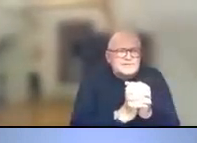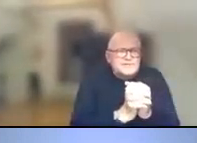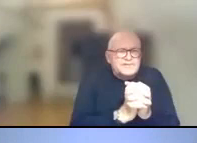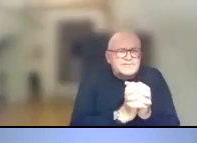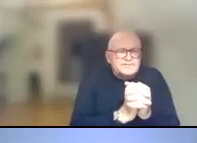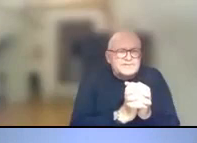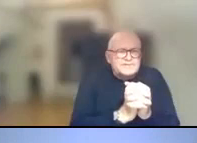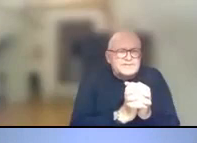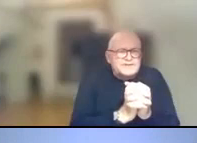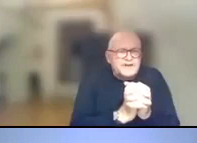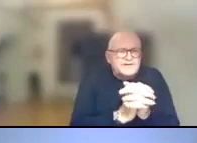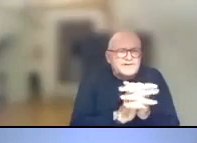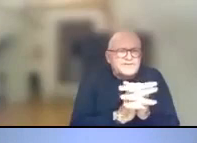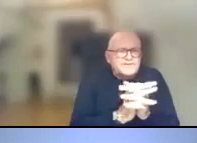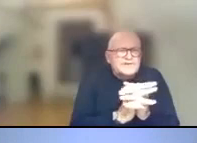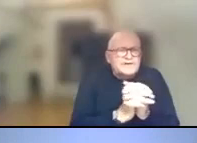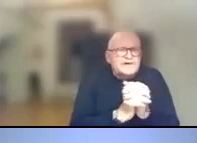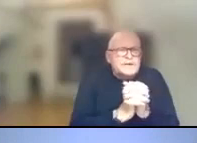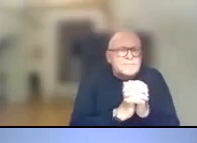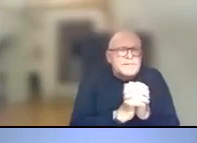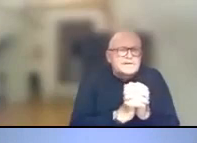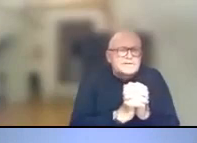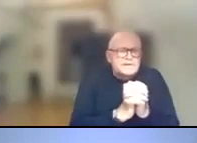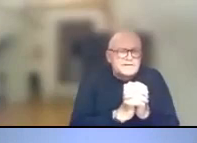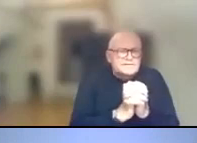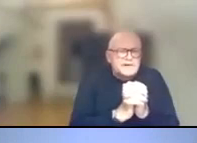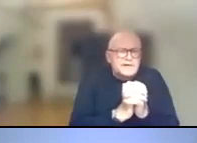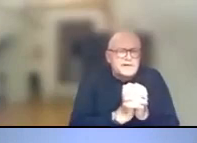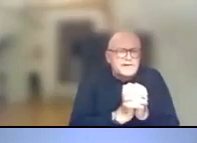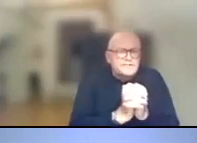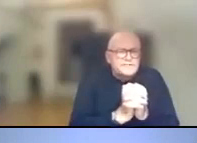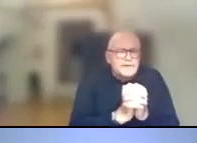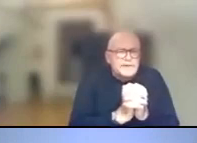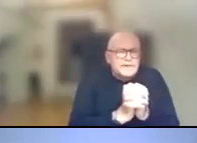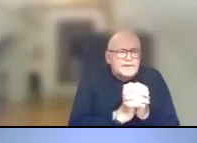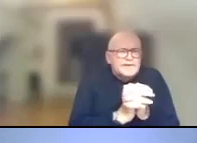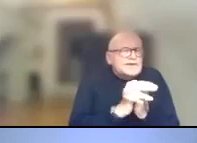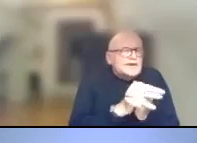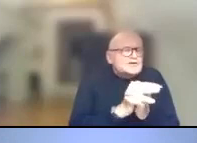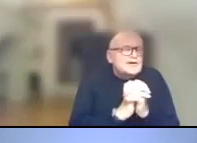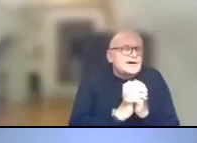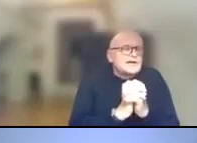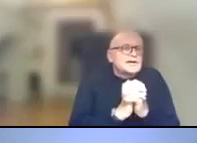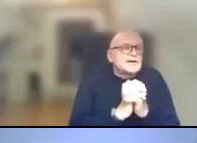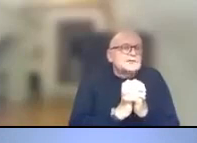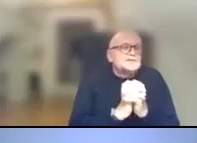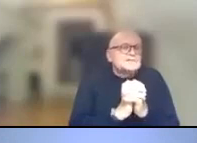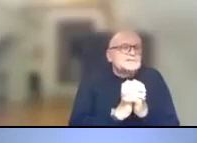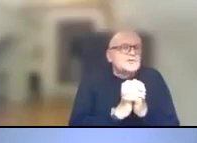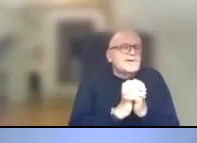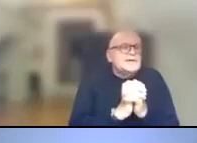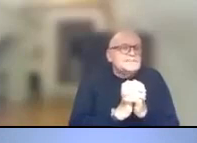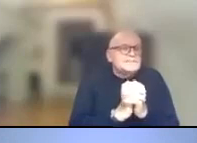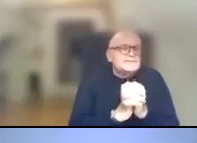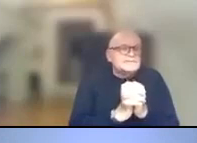identifikatorischen Grenzverlust ist ein Wiener Mann, ein älterer Herr, der den Anschlag einer